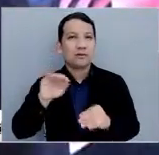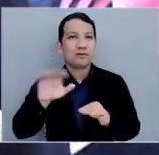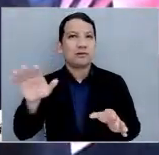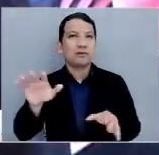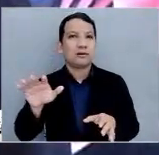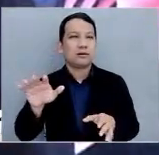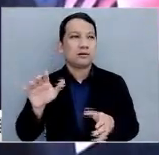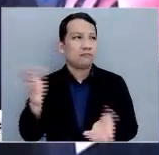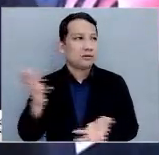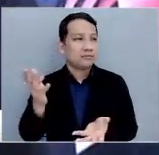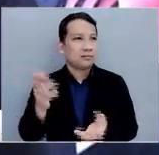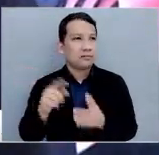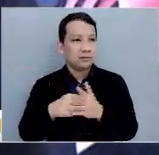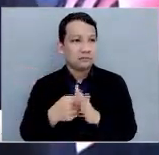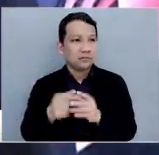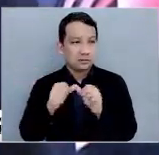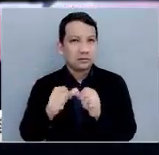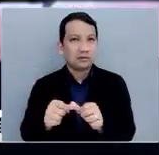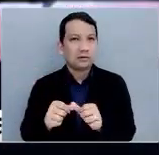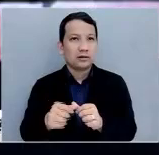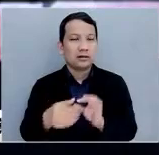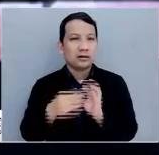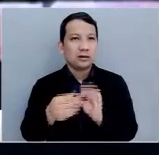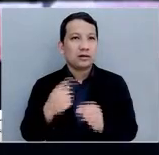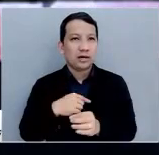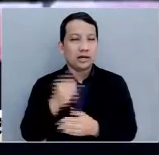niya, ayun na, nagtuloy-tuloy na.